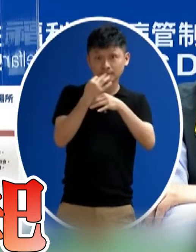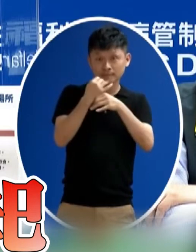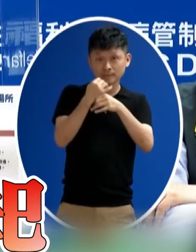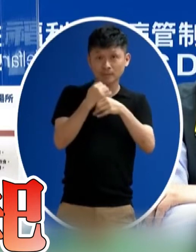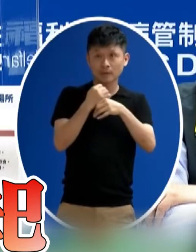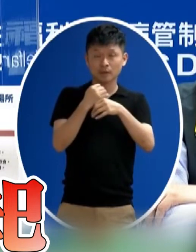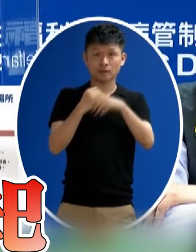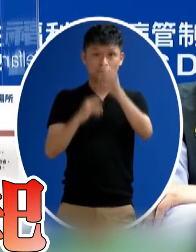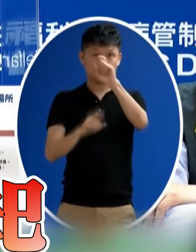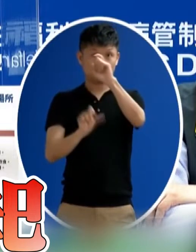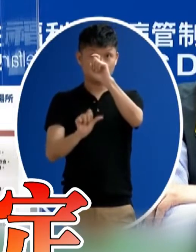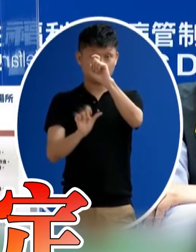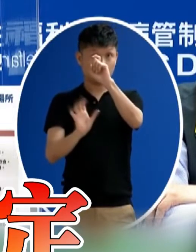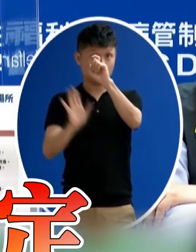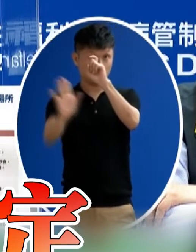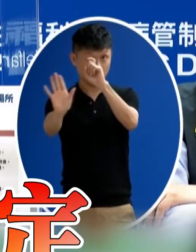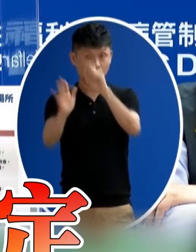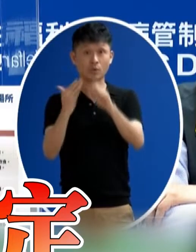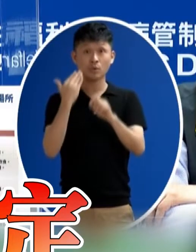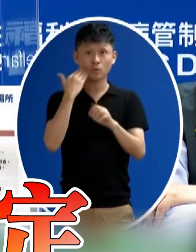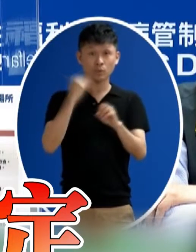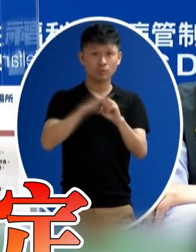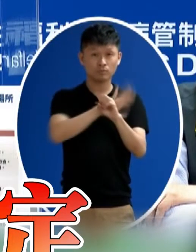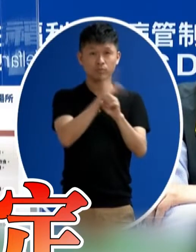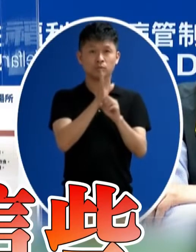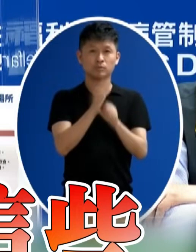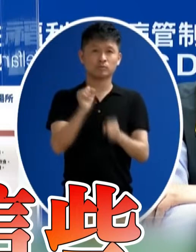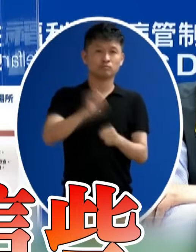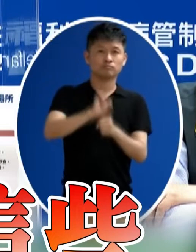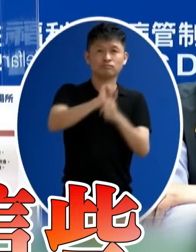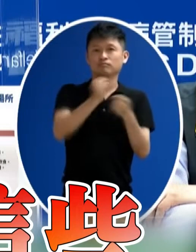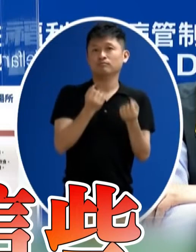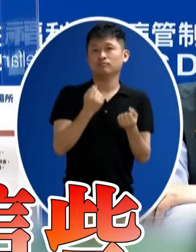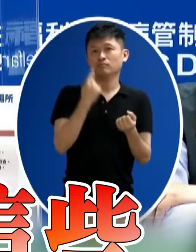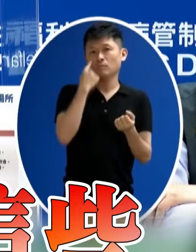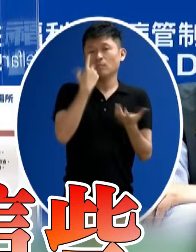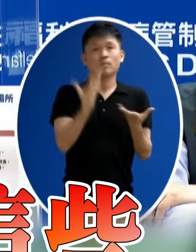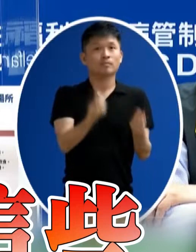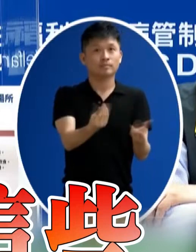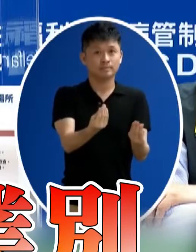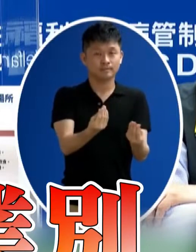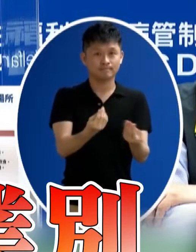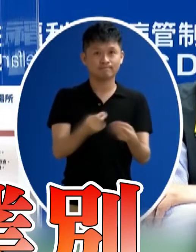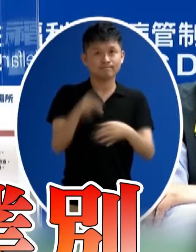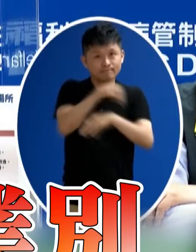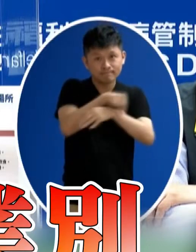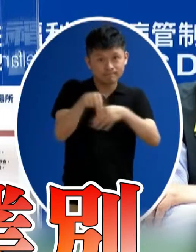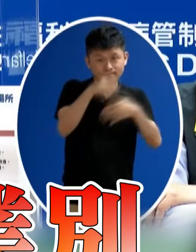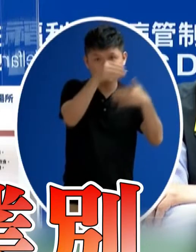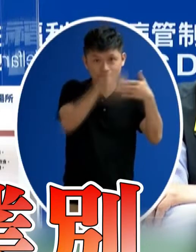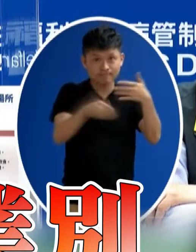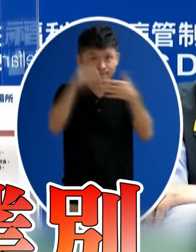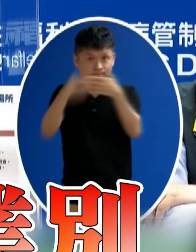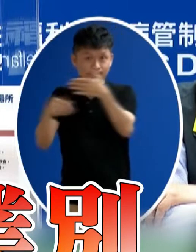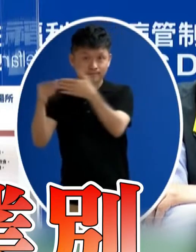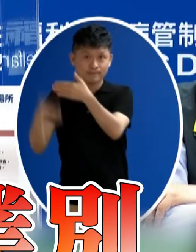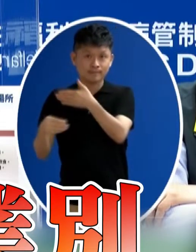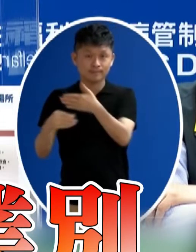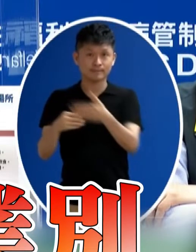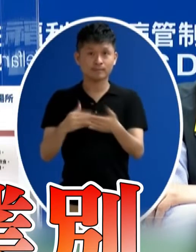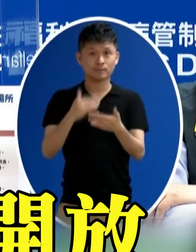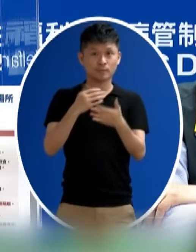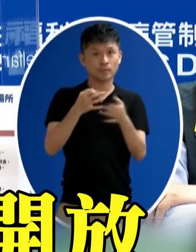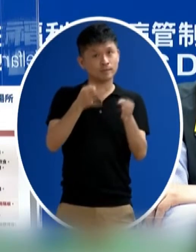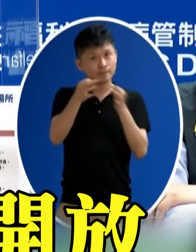于是10月5号起，如果疫情稳定，那我们规划这些相关四大业